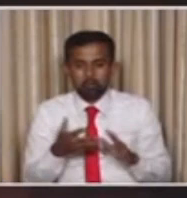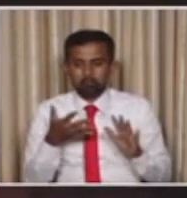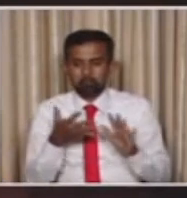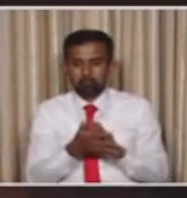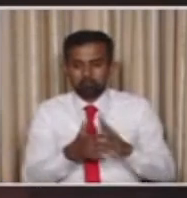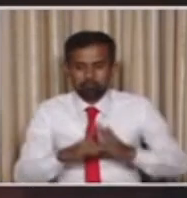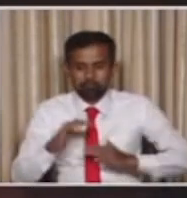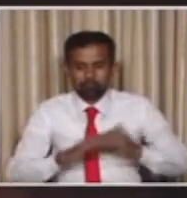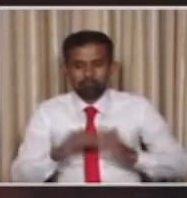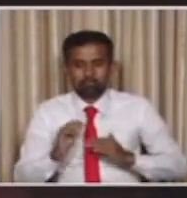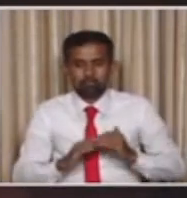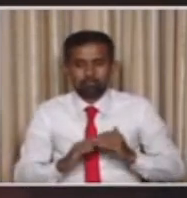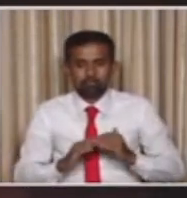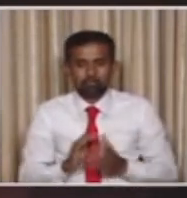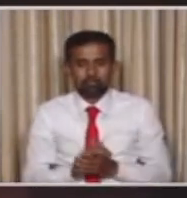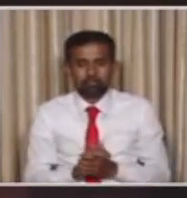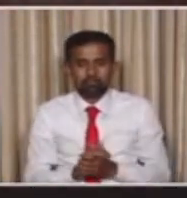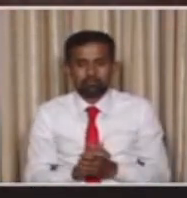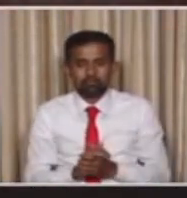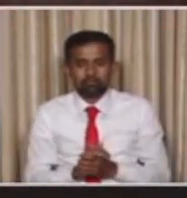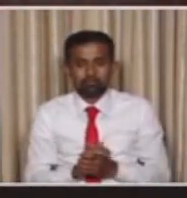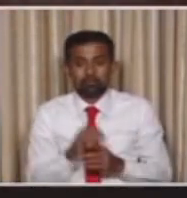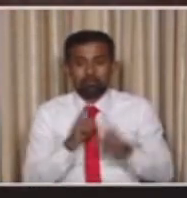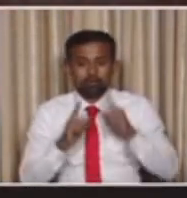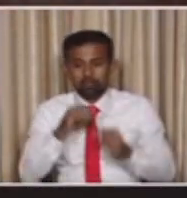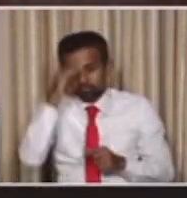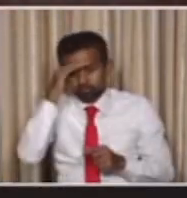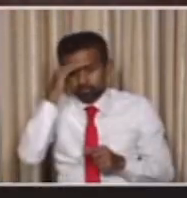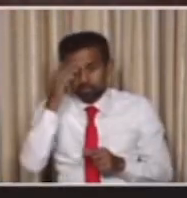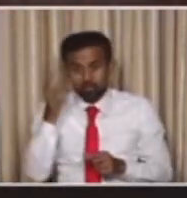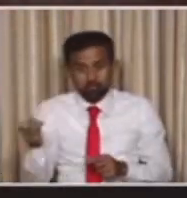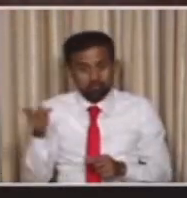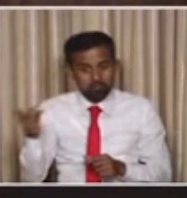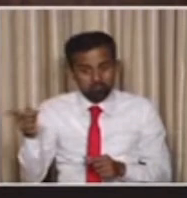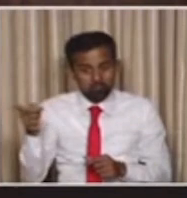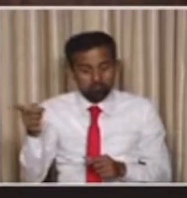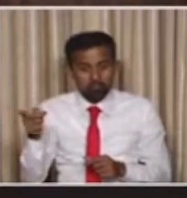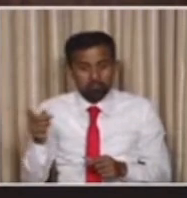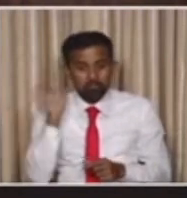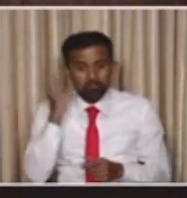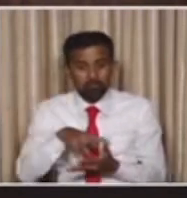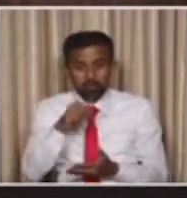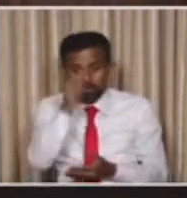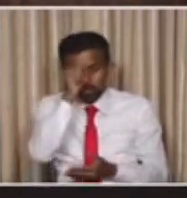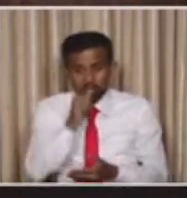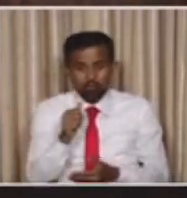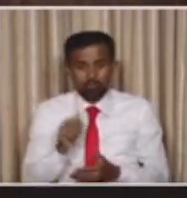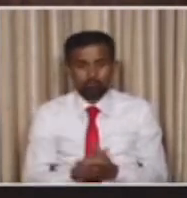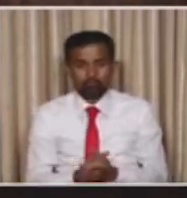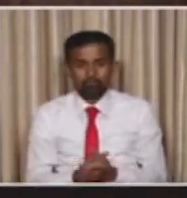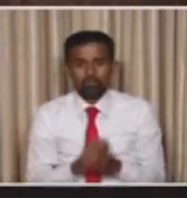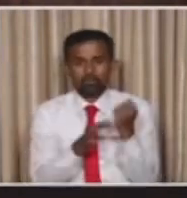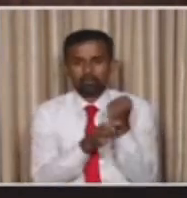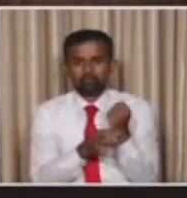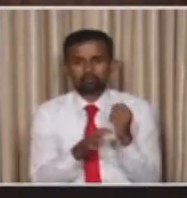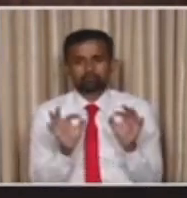අවභාවිතා කිරීම ගරු කතානායකතුමනි මෙයා තමයි නිදන් හාරපු නිදන් හොරා ඔයි පොයින්ට් බෝඩ්